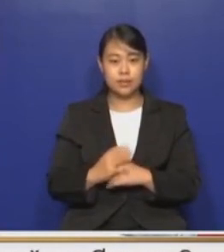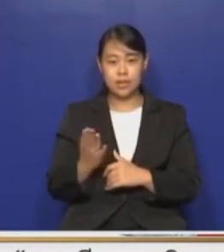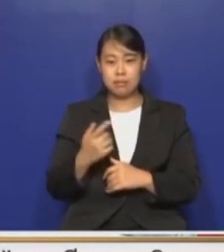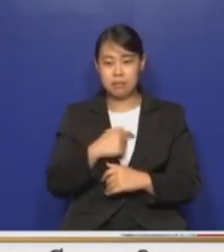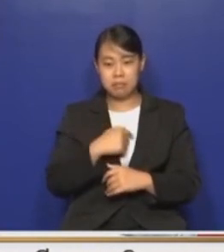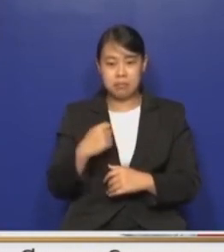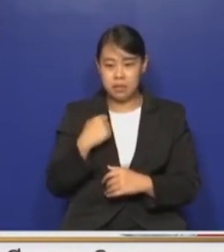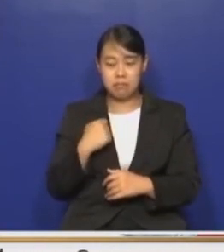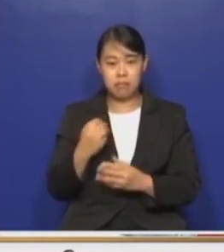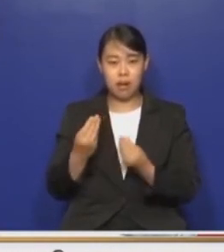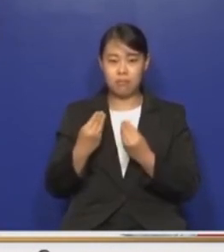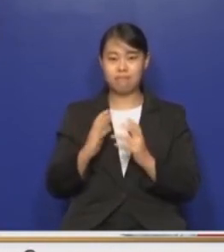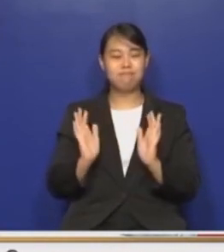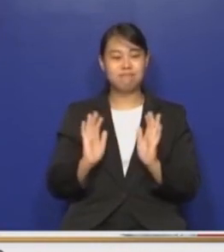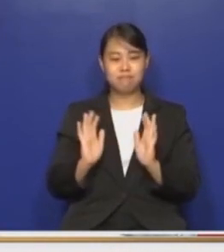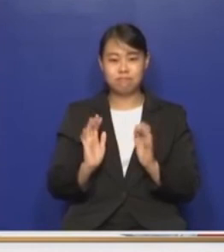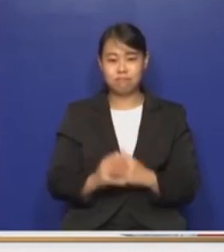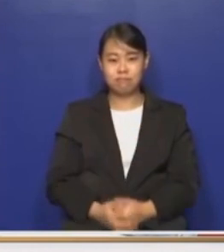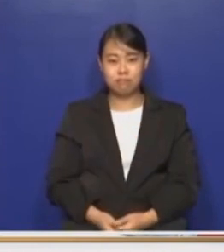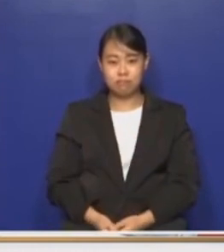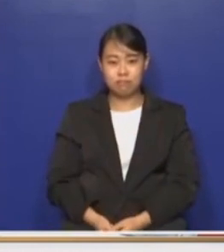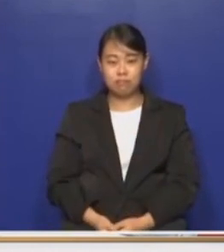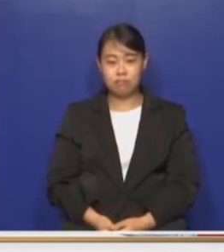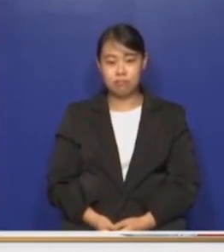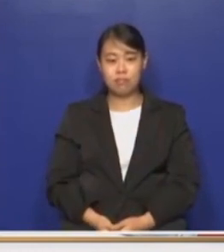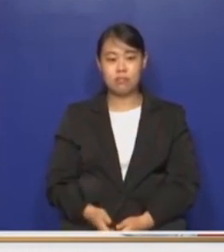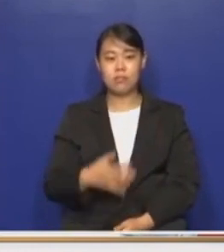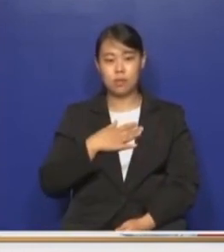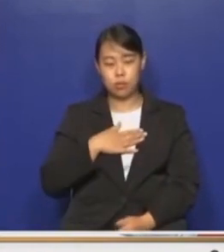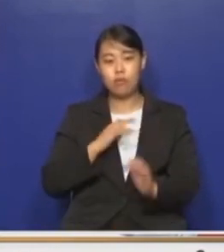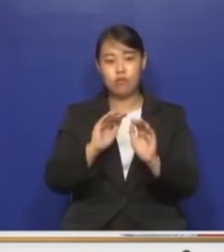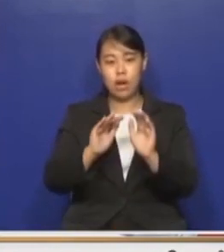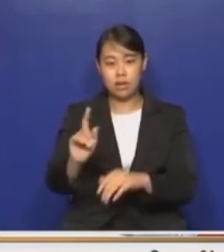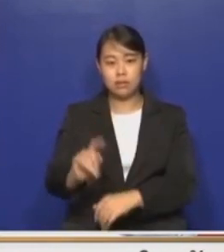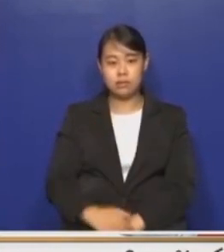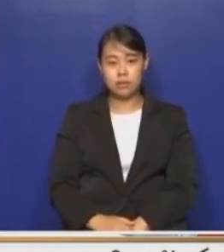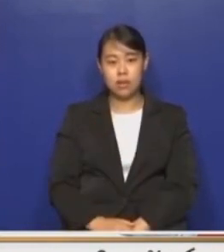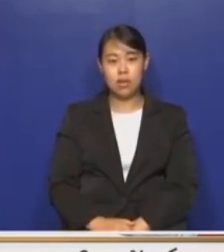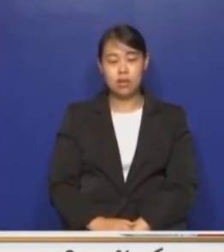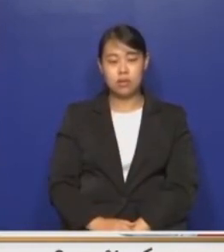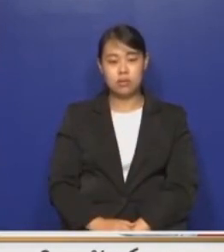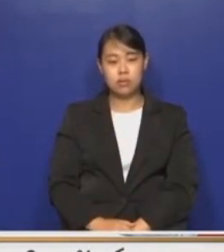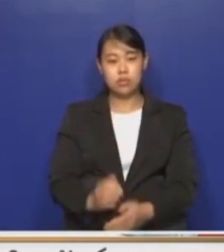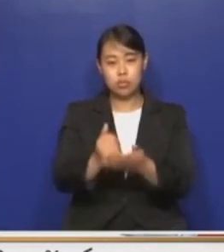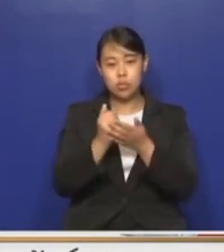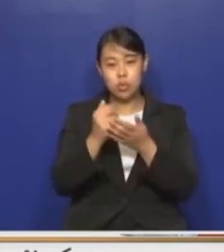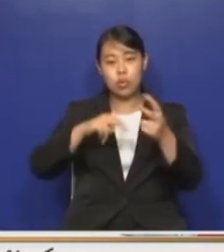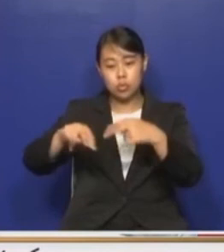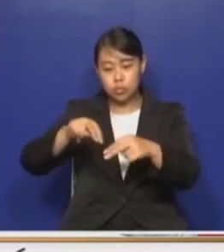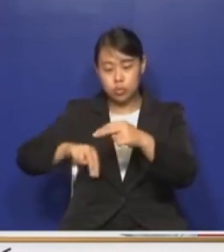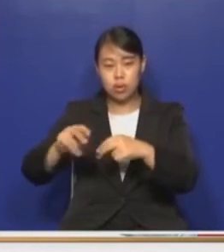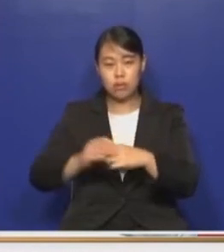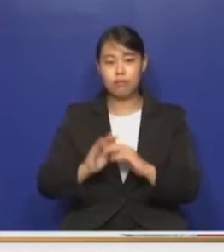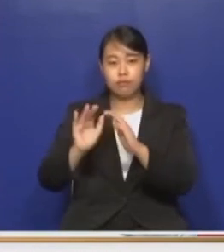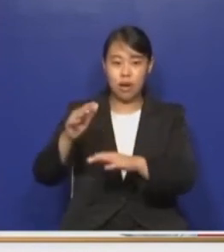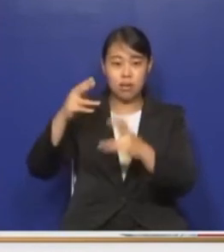ผมเท่ไ่เออผมจึกฝากว่ายัไก็ตามท่านไปดูให้ผมหน่อยไปดูฝากถงท่านนาย